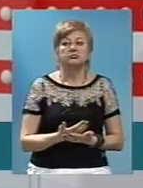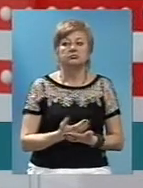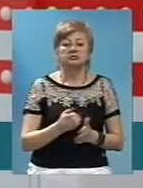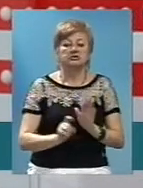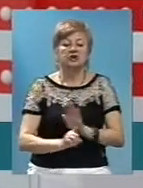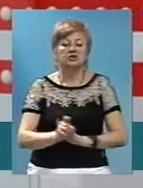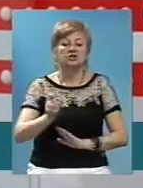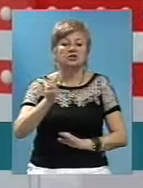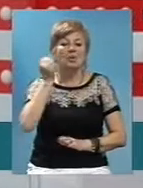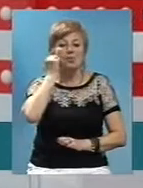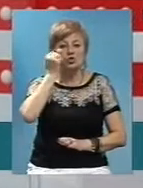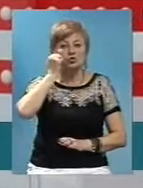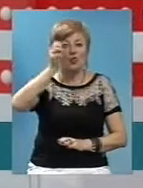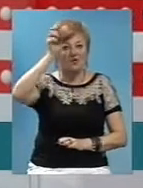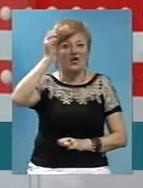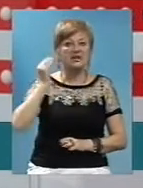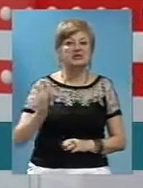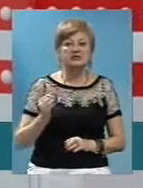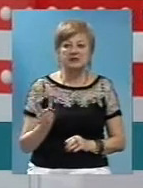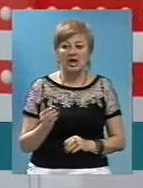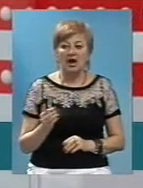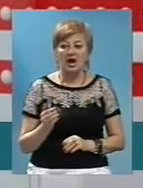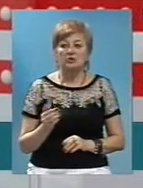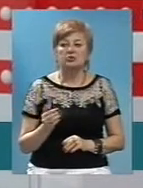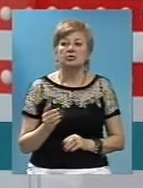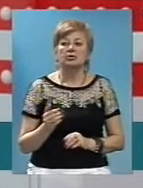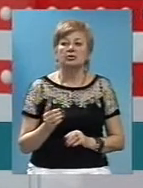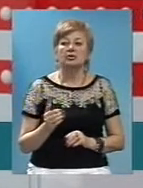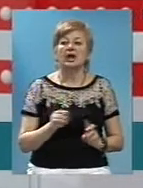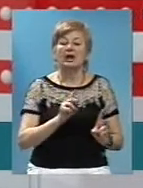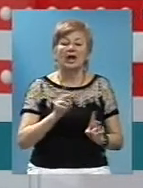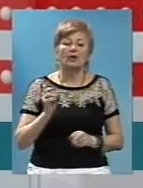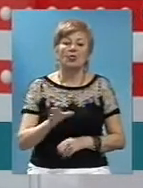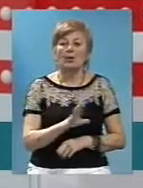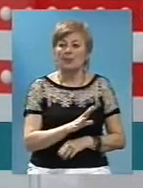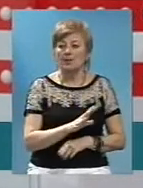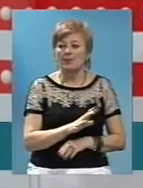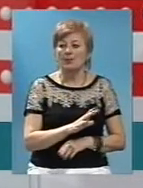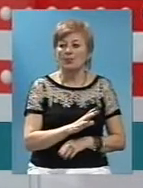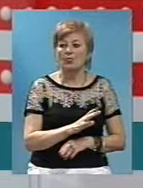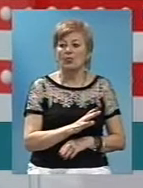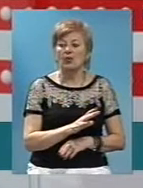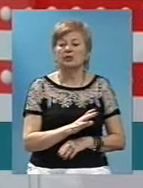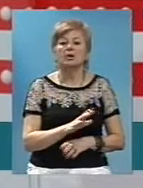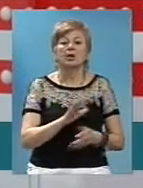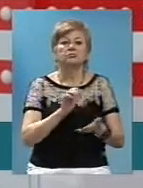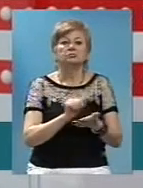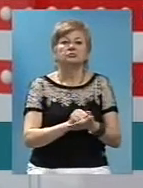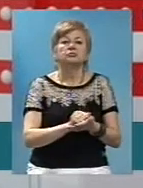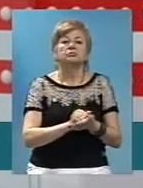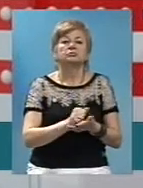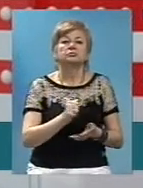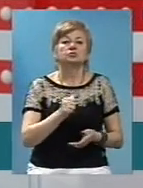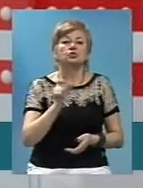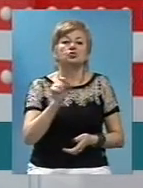Московського царства, спочатково князівства Московського, яке було улусом Золотої Орди. Що